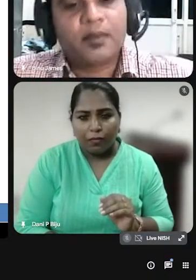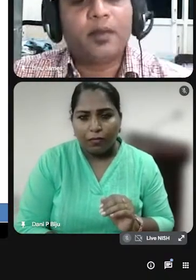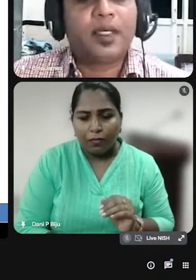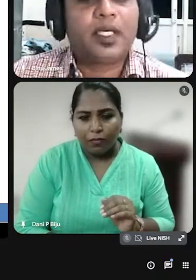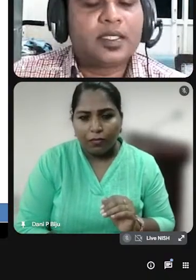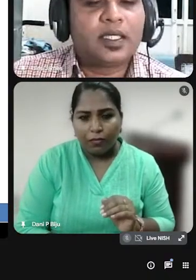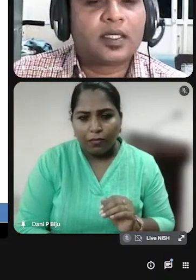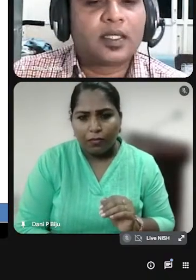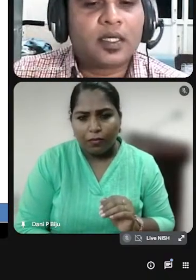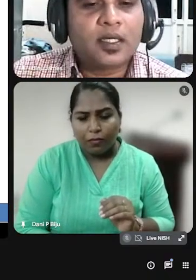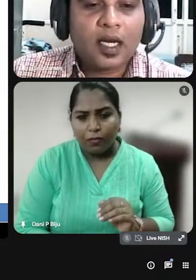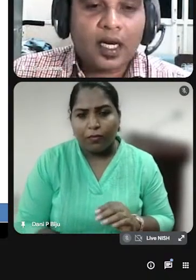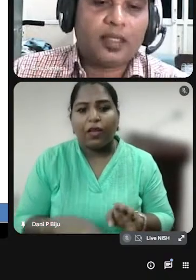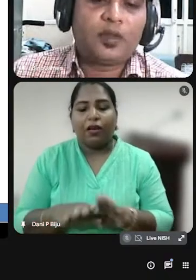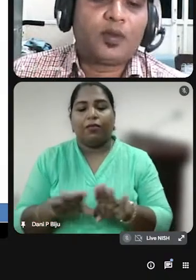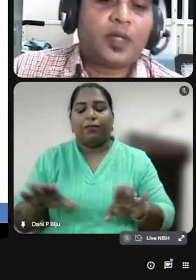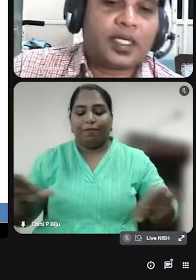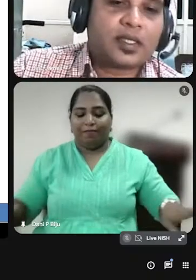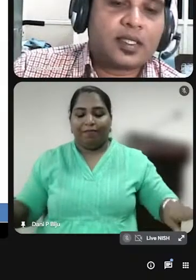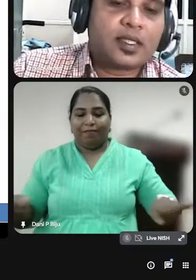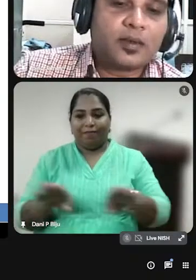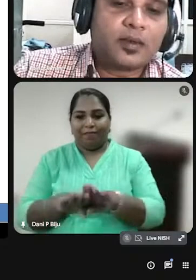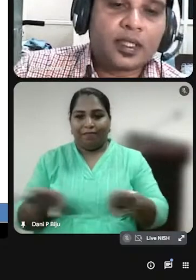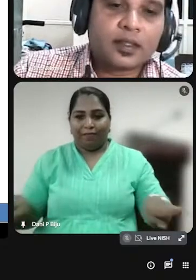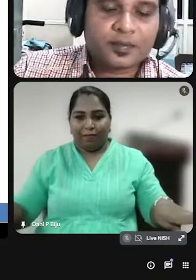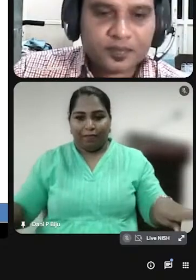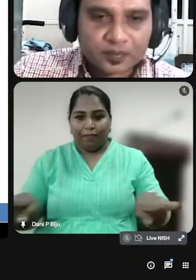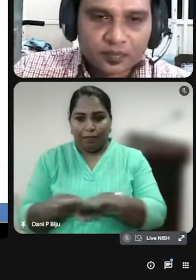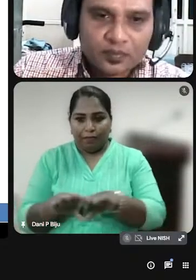അകത്തേയും അടുപ്പിക്കുകയും ചെയ്യുന്നതാണ് അടുത്ത ഒരു എക്സസൈസ്.